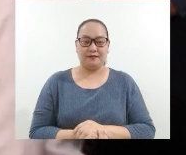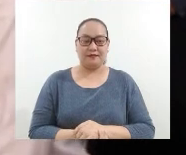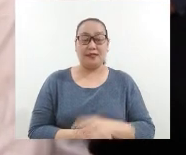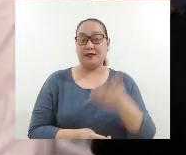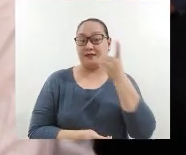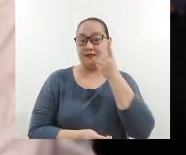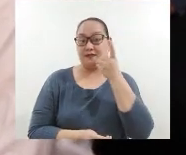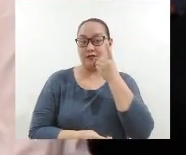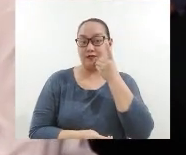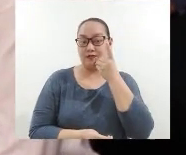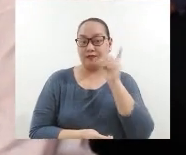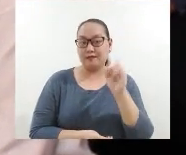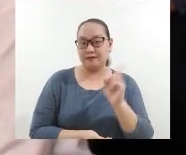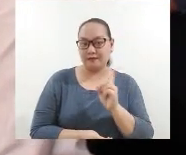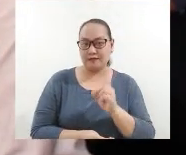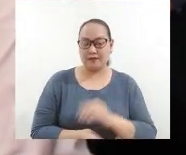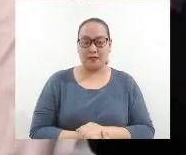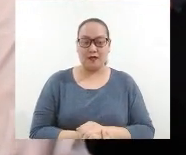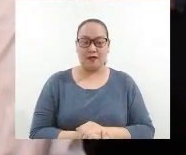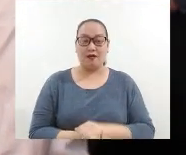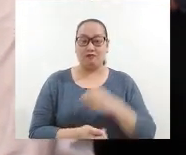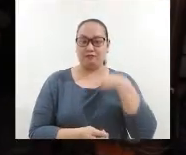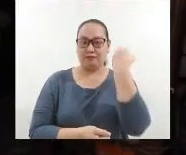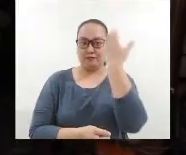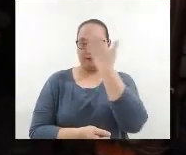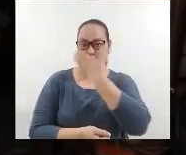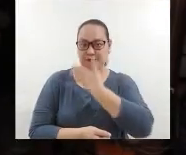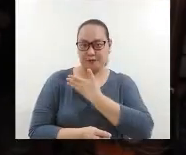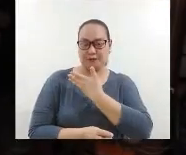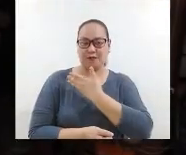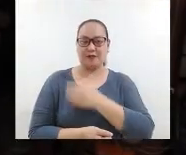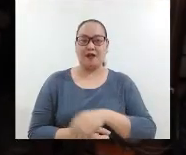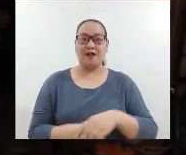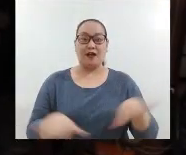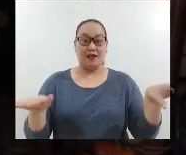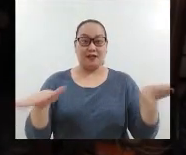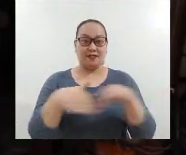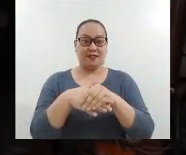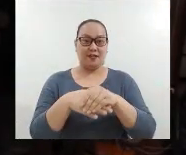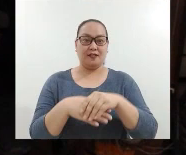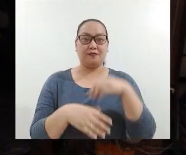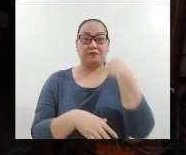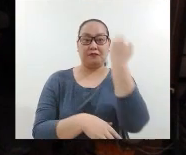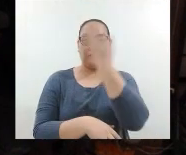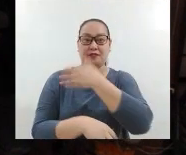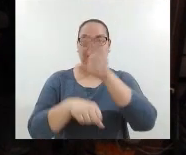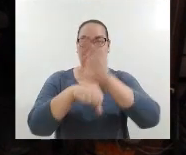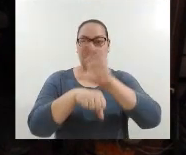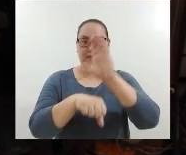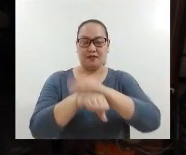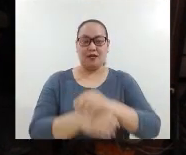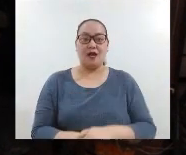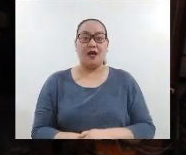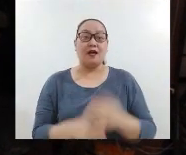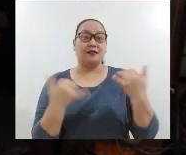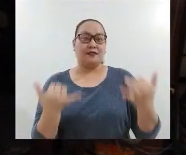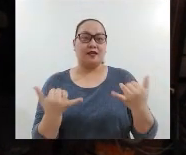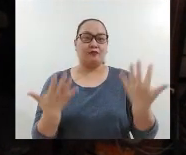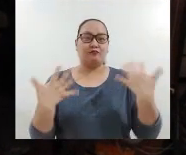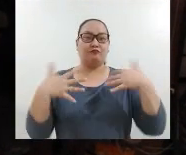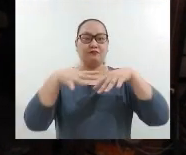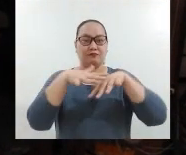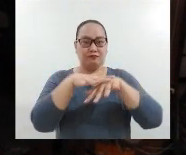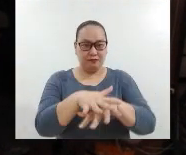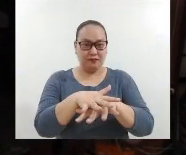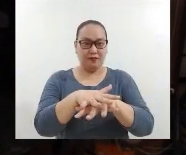Isang magarbong kasalan sa isang magandang simbahan po, sir. Magaling. Ngayon naman, sasamahan natin ng angkop ng musika.